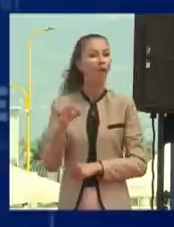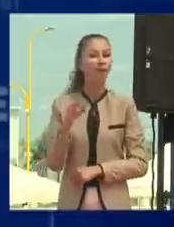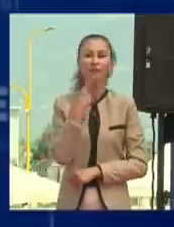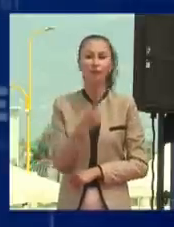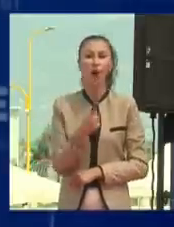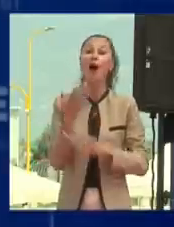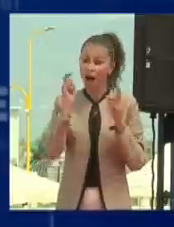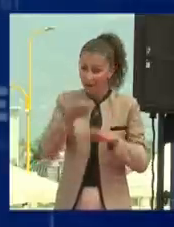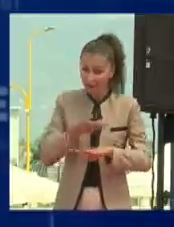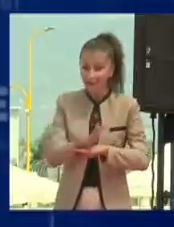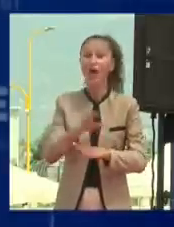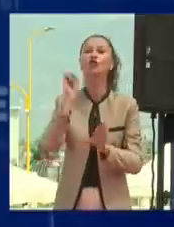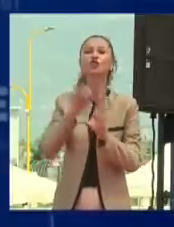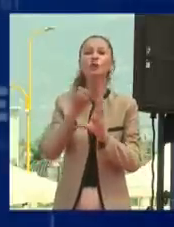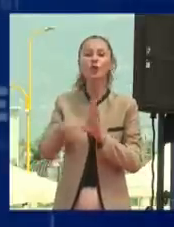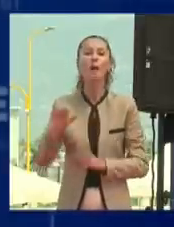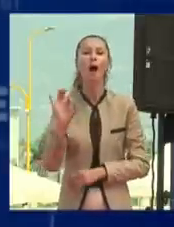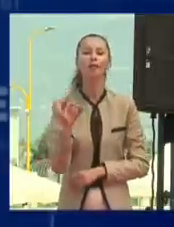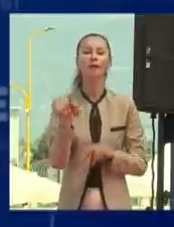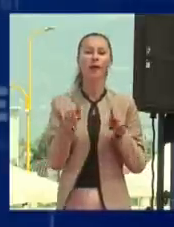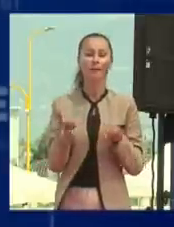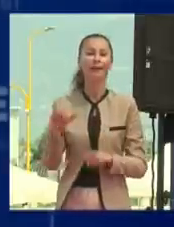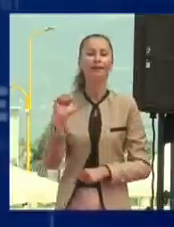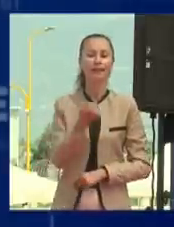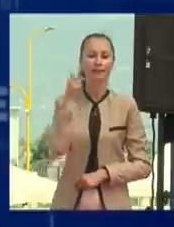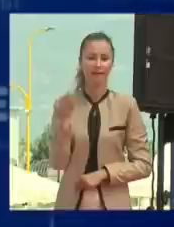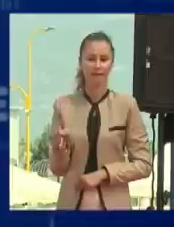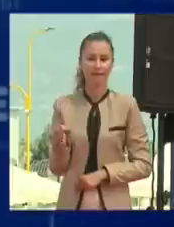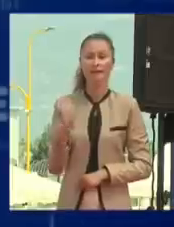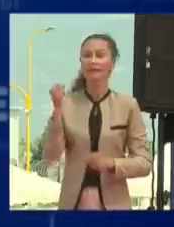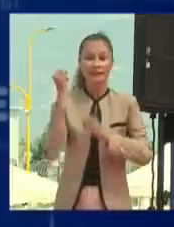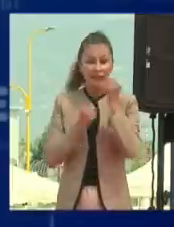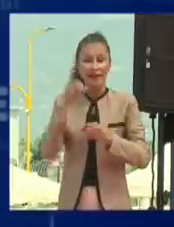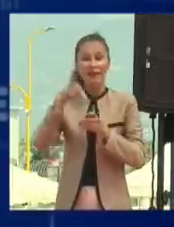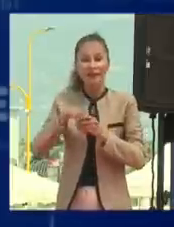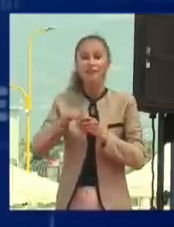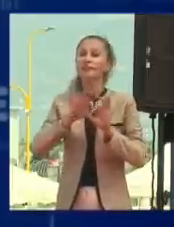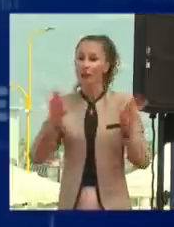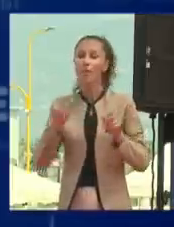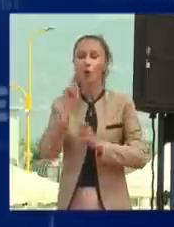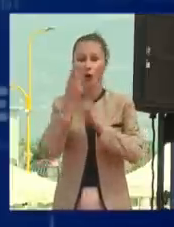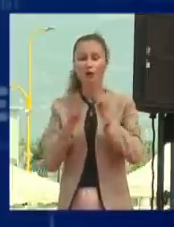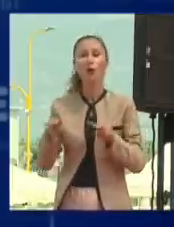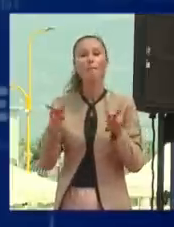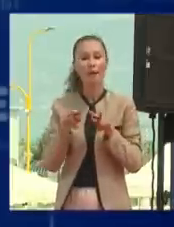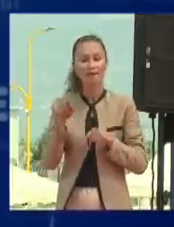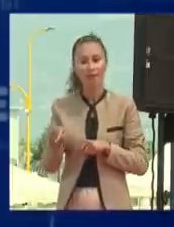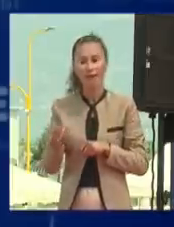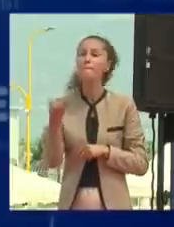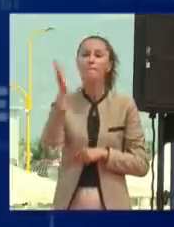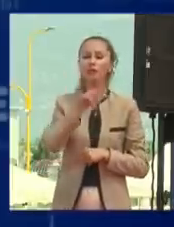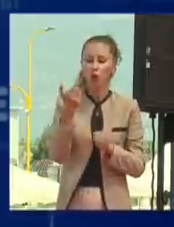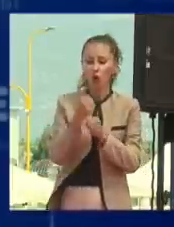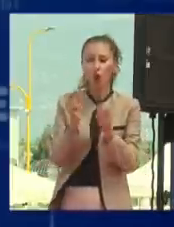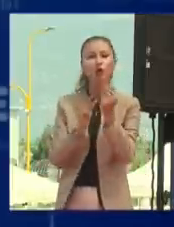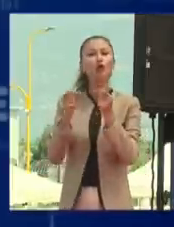Aslında çöplerin tamamı altın değerinde ve bunları değerlendiriyoruz. Sanayi için ham madde kullanıyoruz. Ortaya çıkıyor. Başka gübre